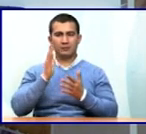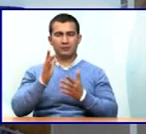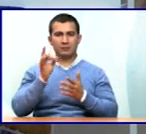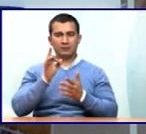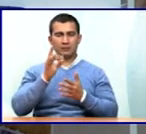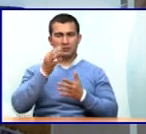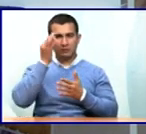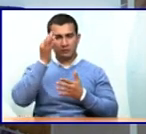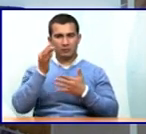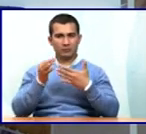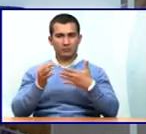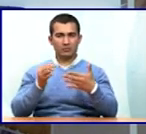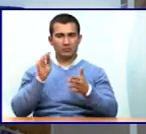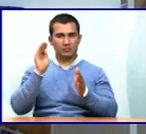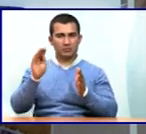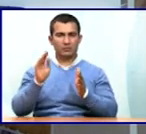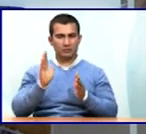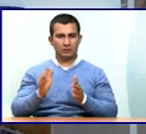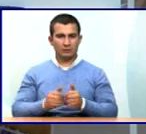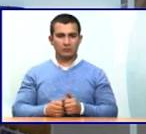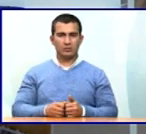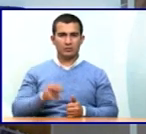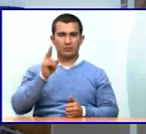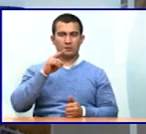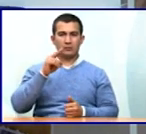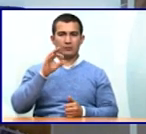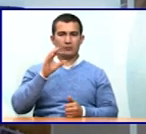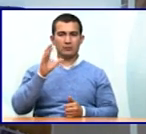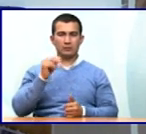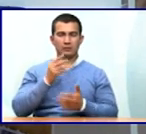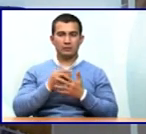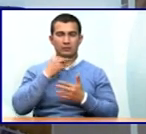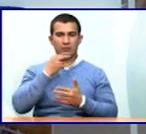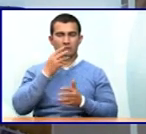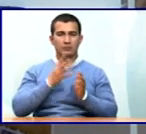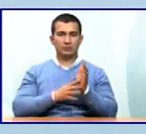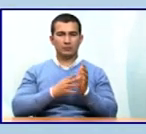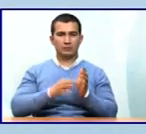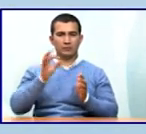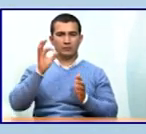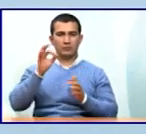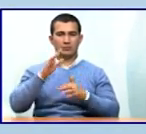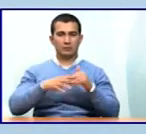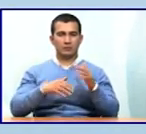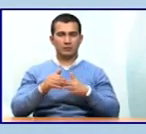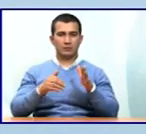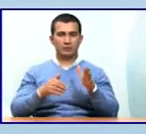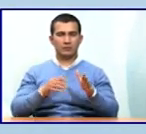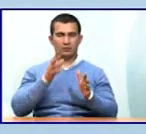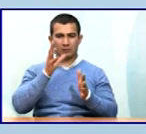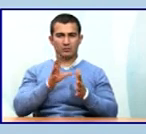tik ravishda joylashtiramiz. Demak, magnit kuch chiziqlari 90 gradus burchak ostida kaftimizga